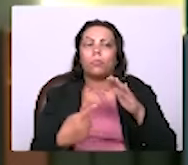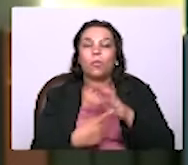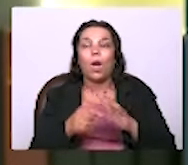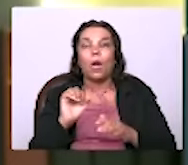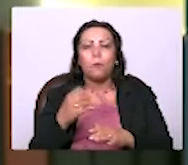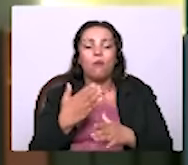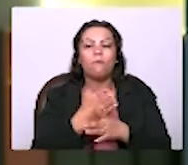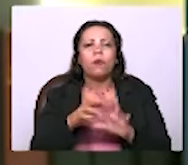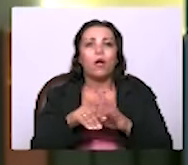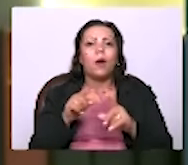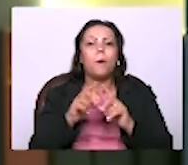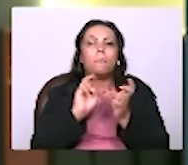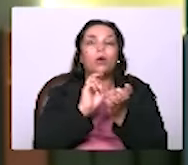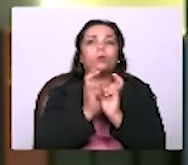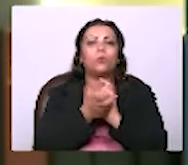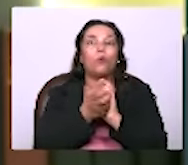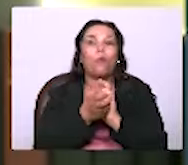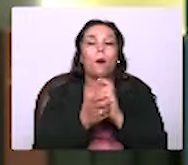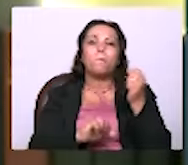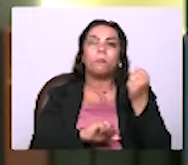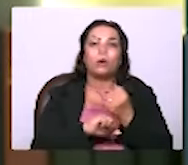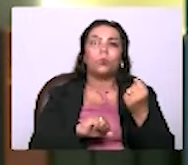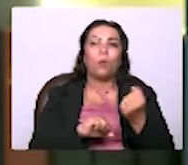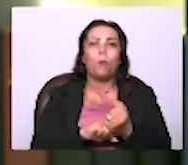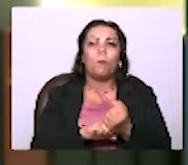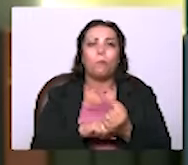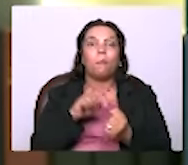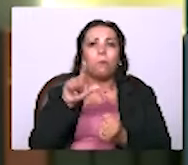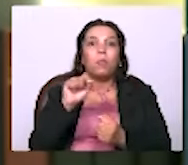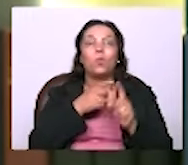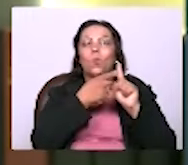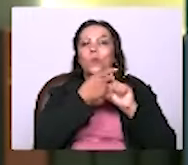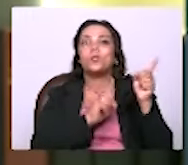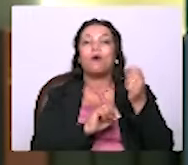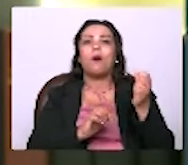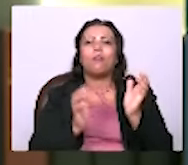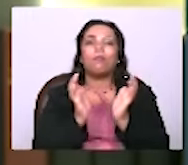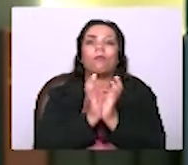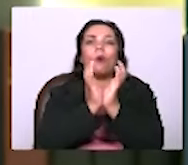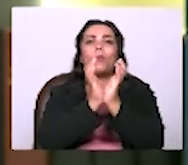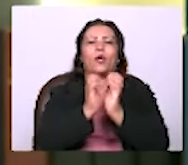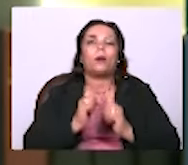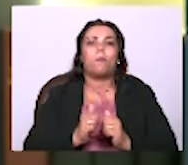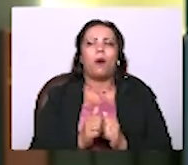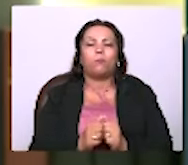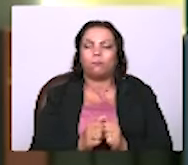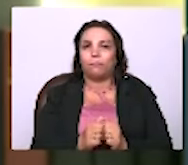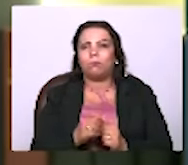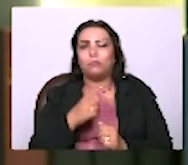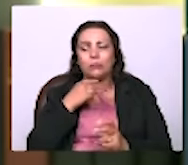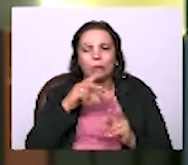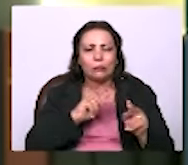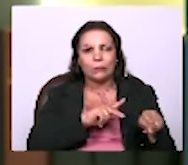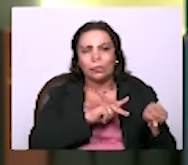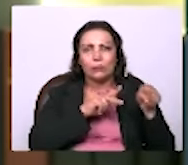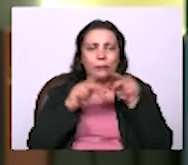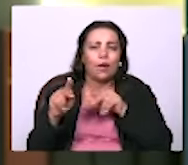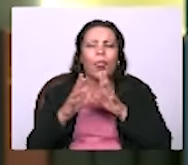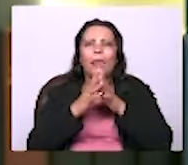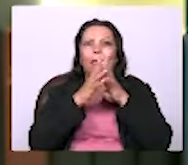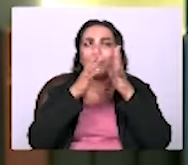اطار مشروع مدعوم من وزاره التضامن الاجتماعي طبعا نقله كبيره جدا